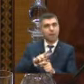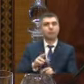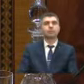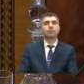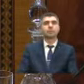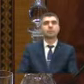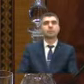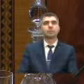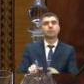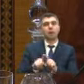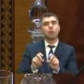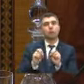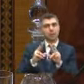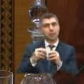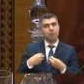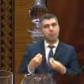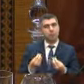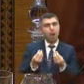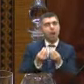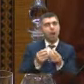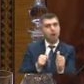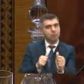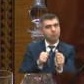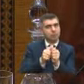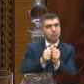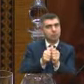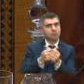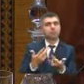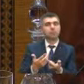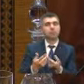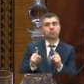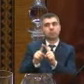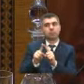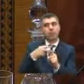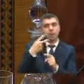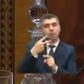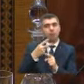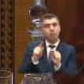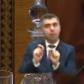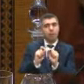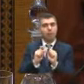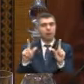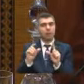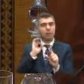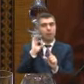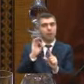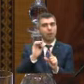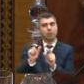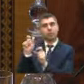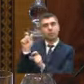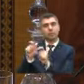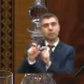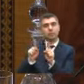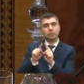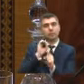مع الأمل حقيقة مع إعطاء واحد خطاب الثقة، لأن المواطن ينتظر خطاب